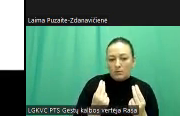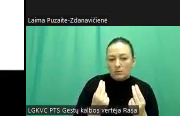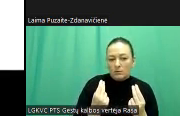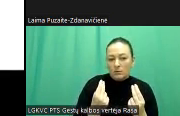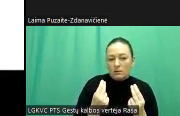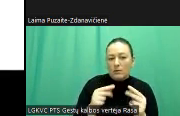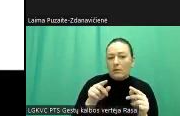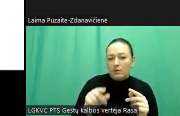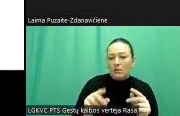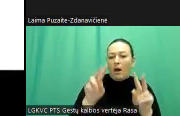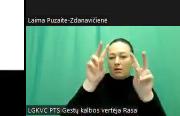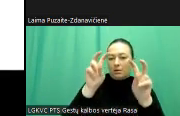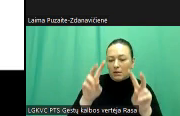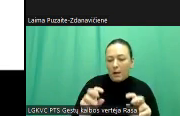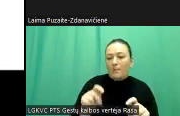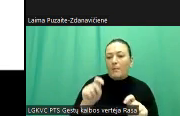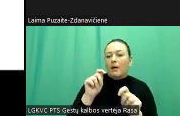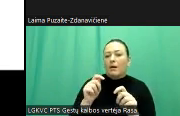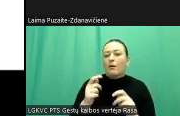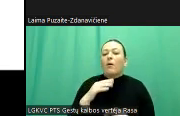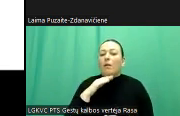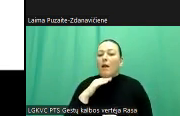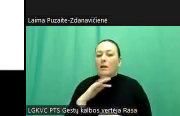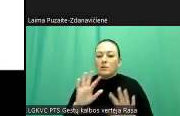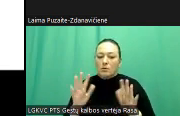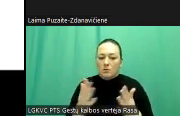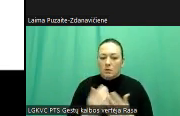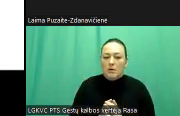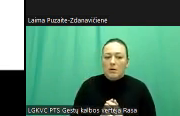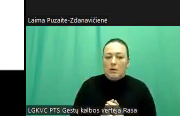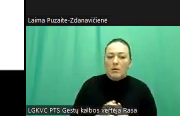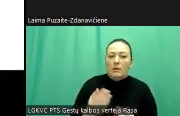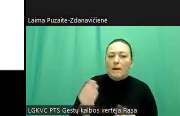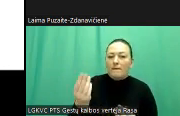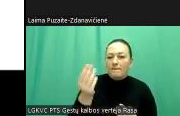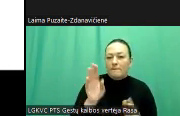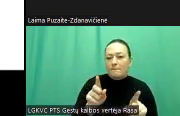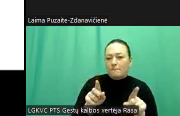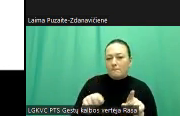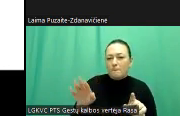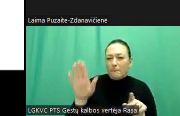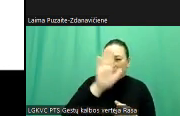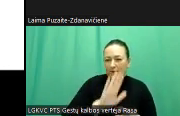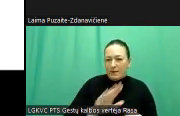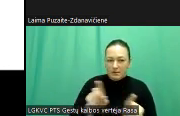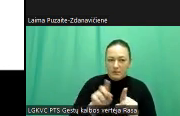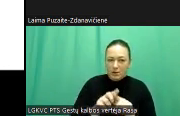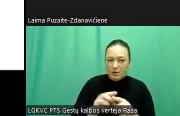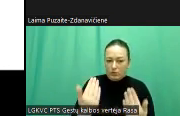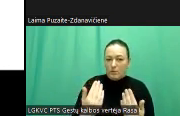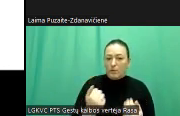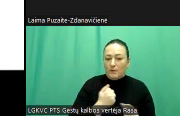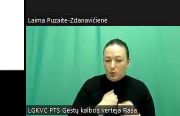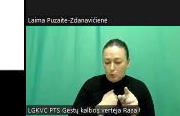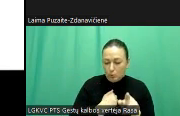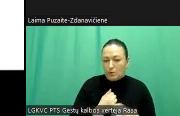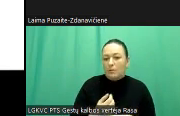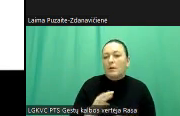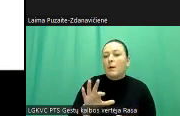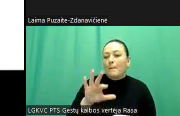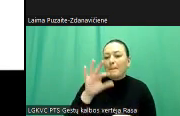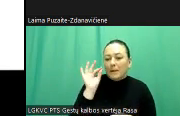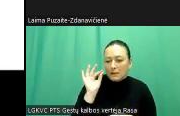tą temą nagrinėja, kurioje klasėje. Tai yra netgi vaizdas labai panašus, kaip ir čia turim, kada